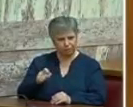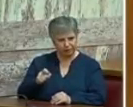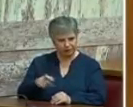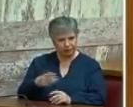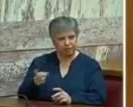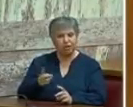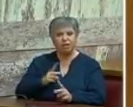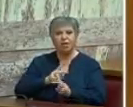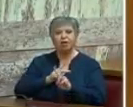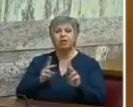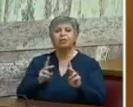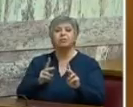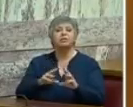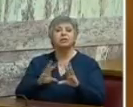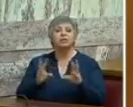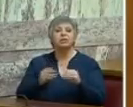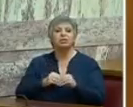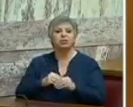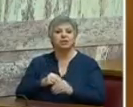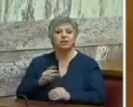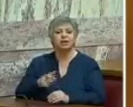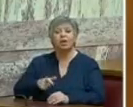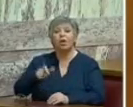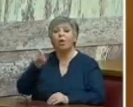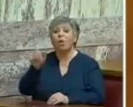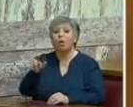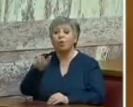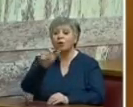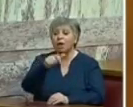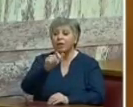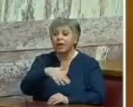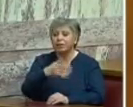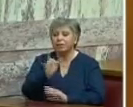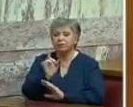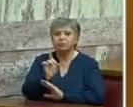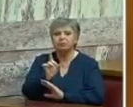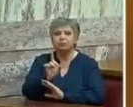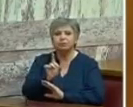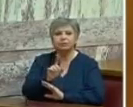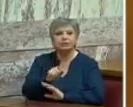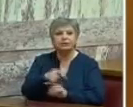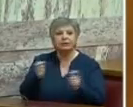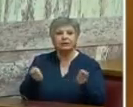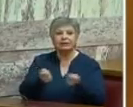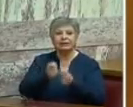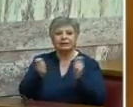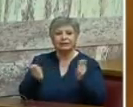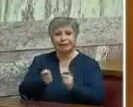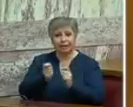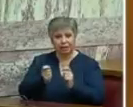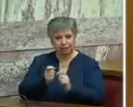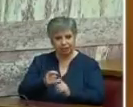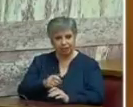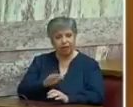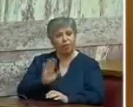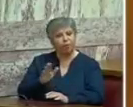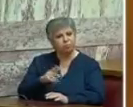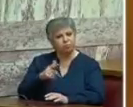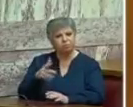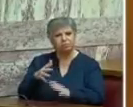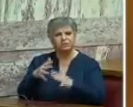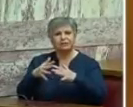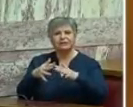στον πατέρα του. Ο καθένας κρίνεται για αυτό που είναι. Μην αναφερόμαστε στις συγγενείς μας. Μπορούμε να αναφερθούμε. Γιατί